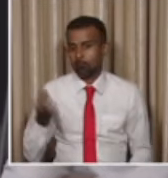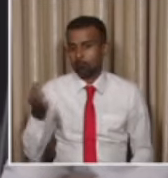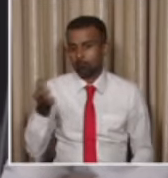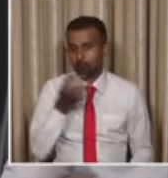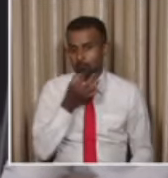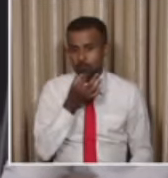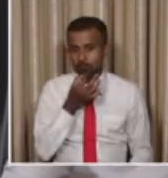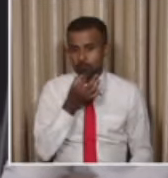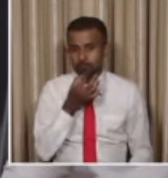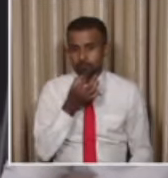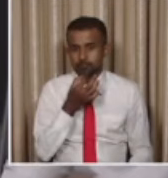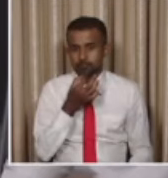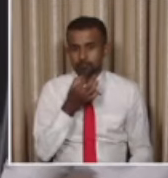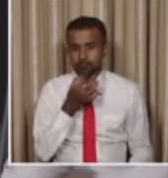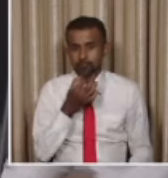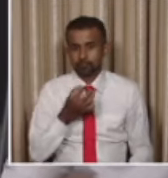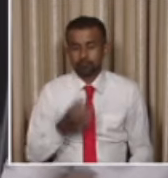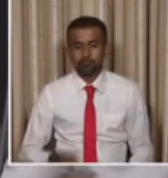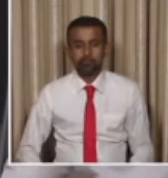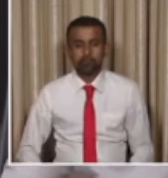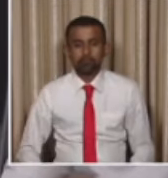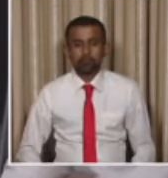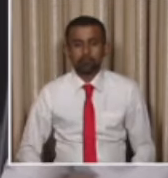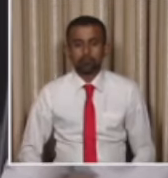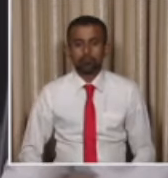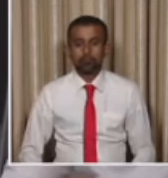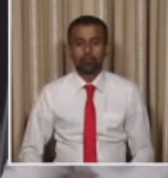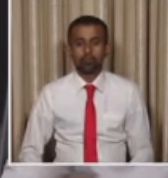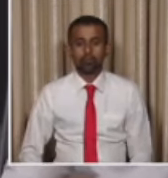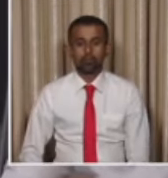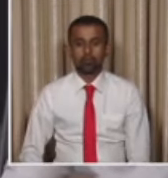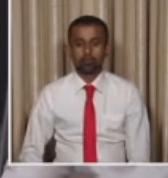එනවා. ඒක නිසා අපිට